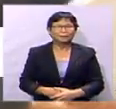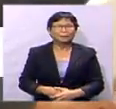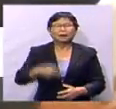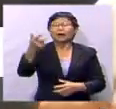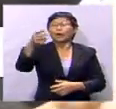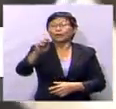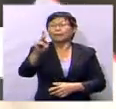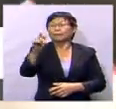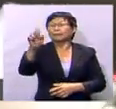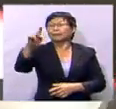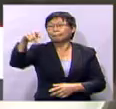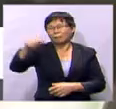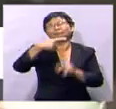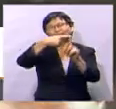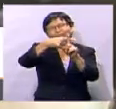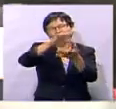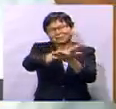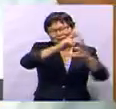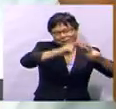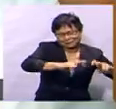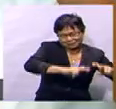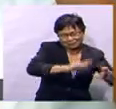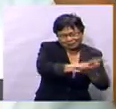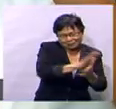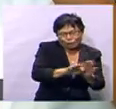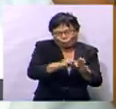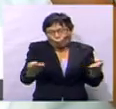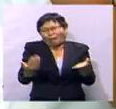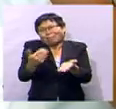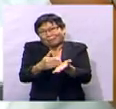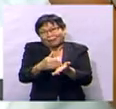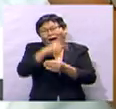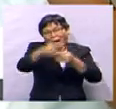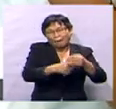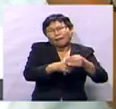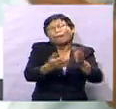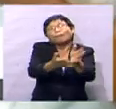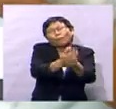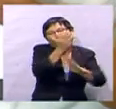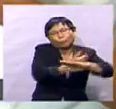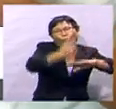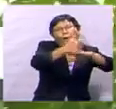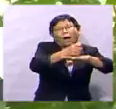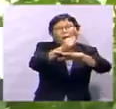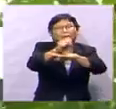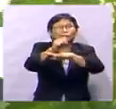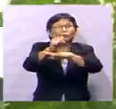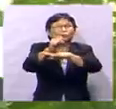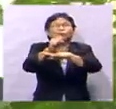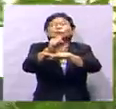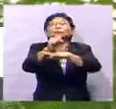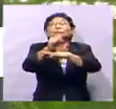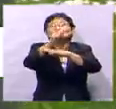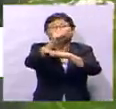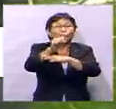Ram Karpal optimis kertas siasatan kes itu akan dibuka semula berhubung permohonan penubuhan Suanjaya di siasatan